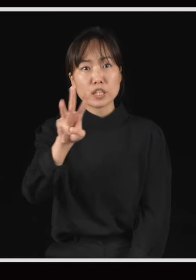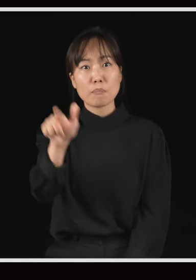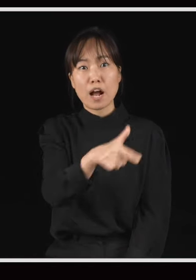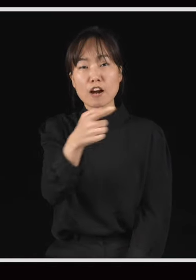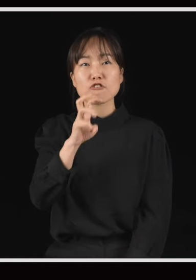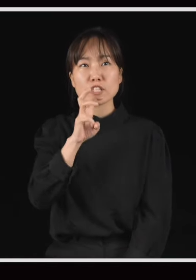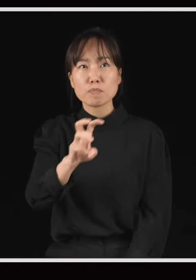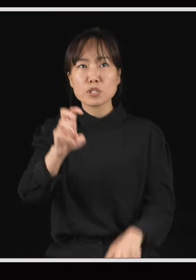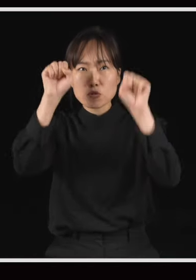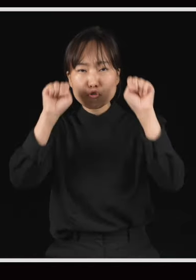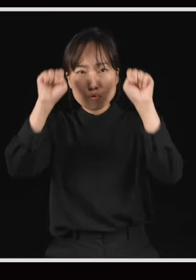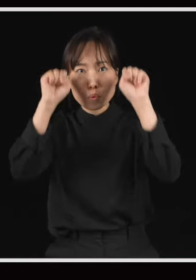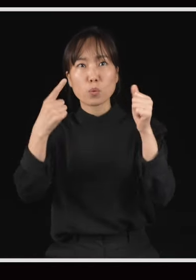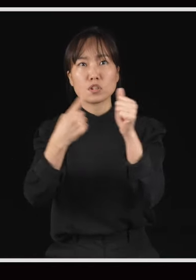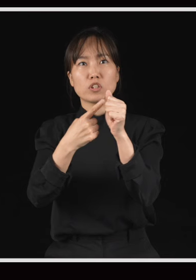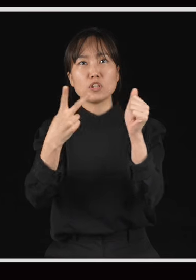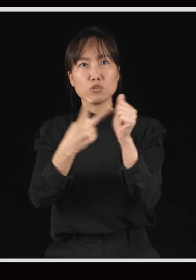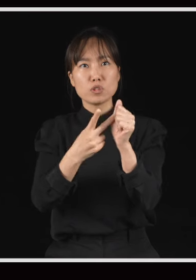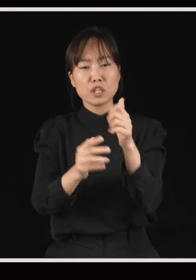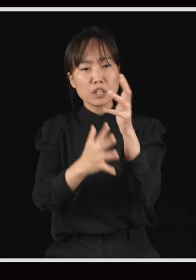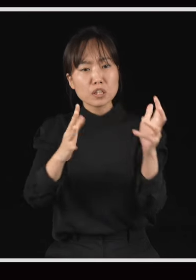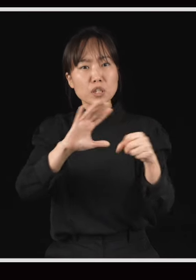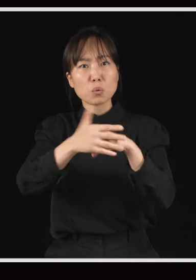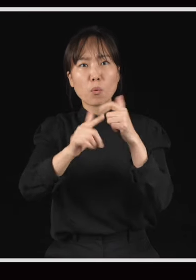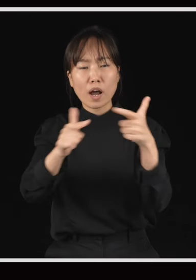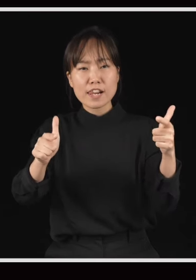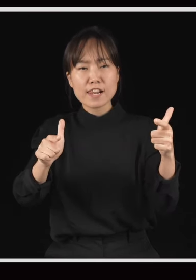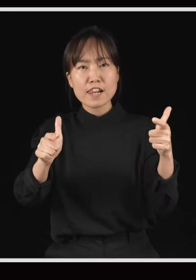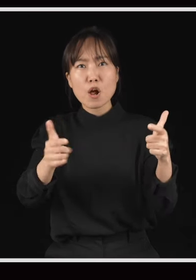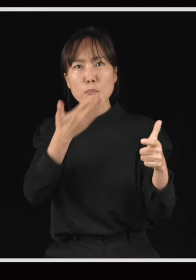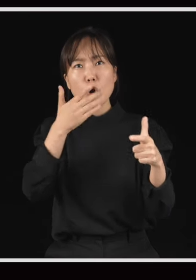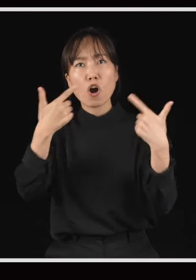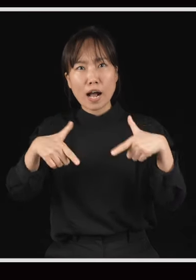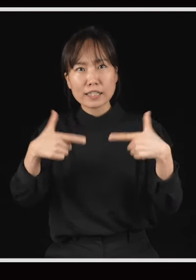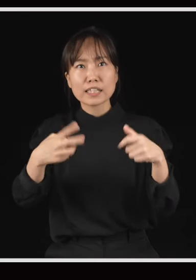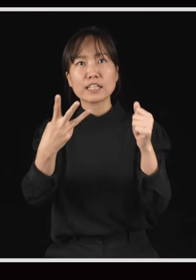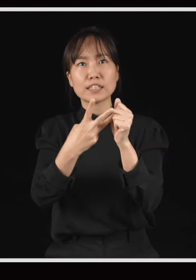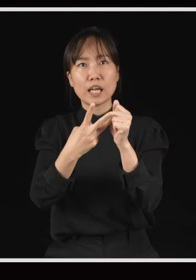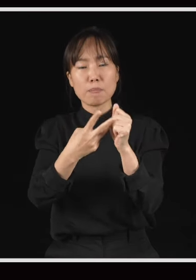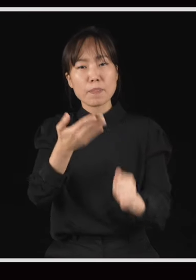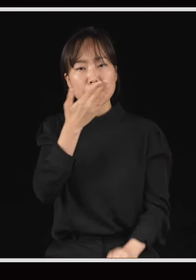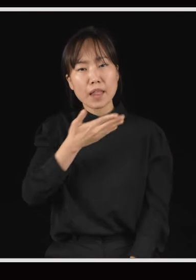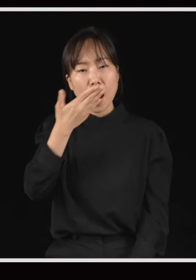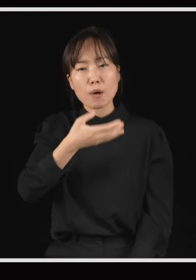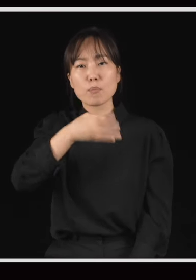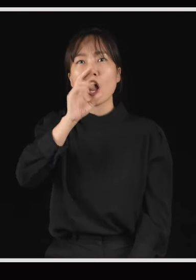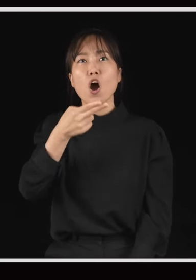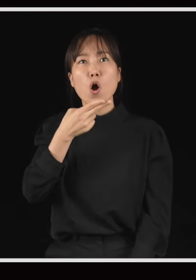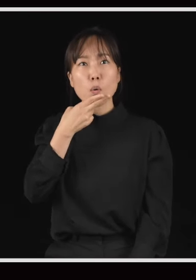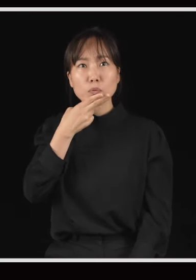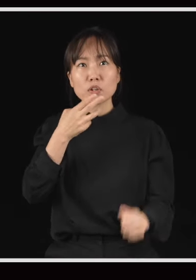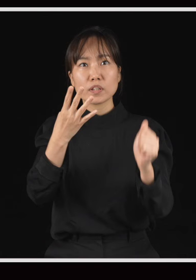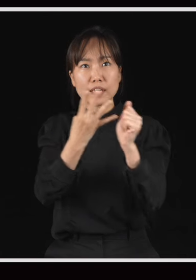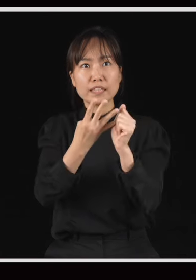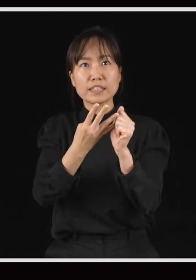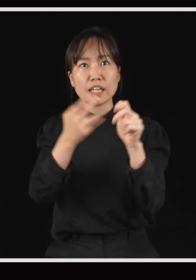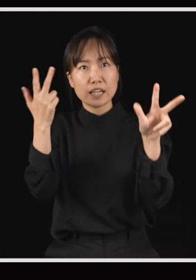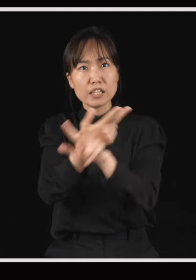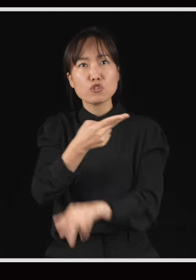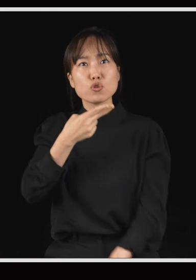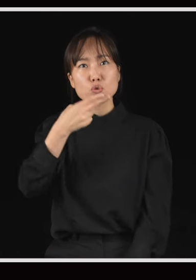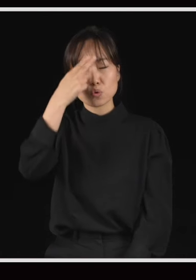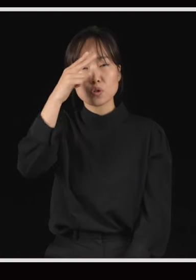나는 일주일에 3번 이상 땀이 날 때까지 30분 이상 운동을 한다. 나는 매일 채소나 과일, 통곡물을 먹는다. 나는 가당 음료를 일상생활에서 마시지